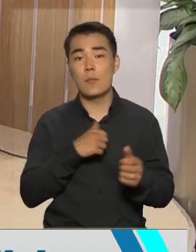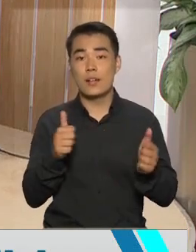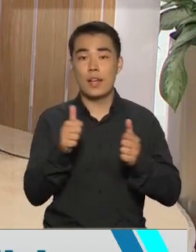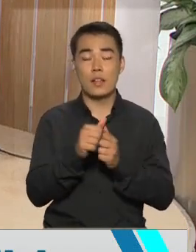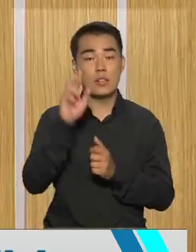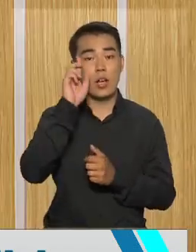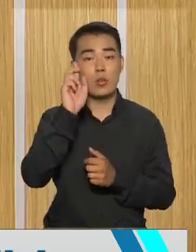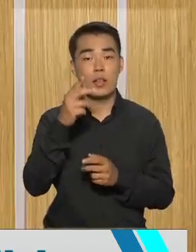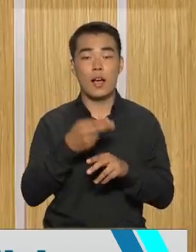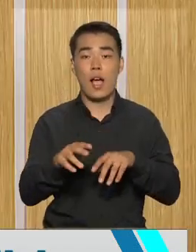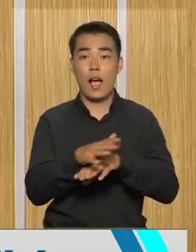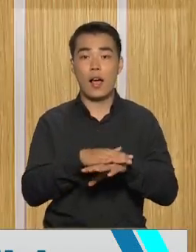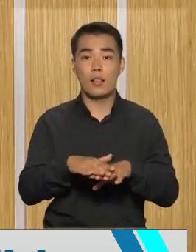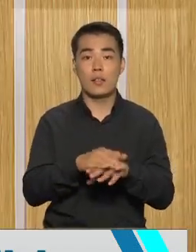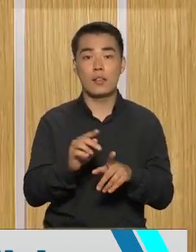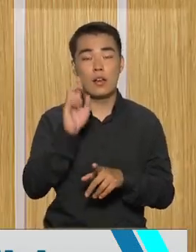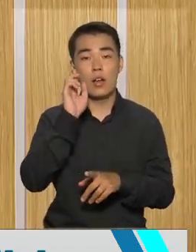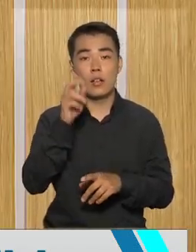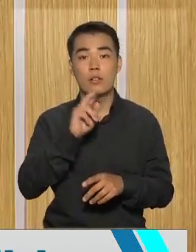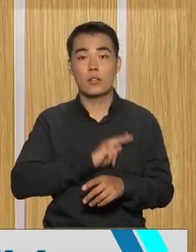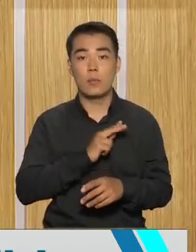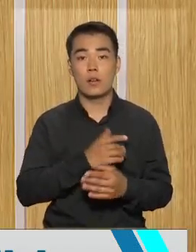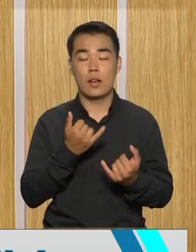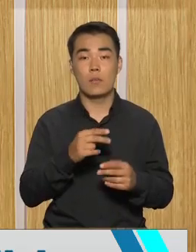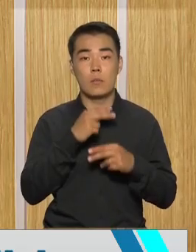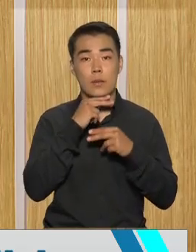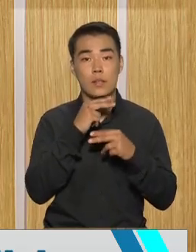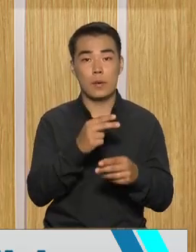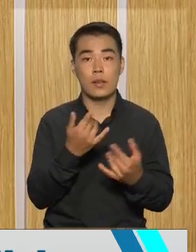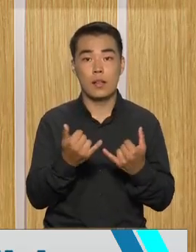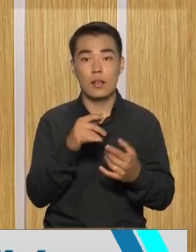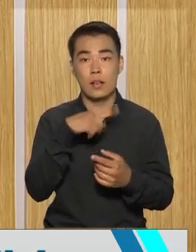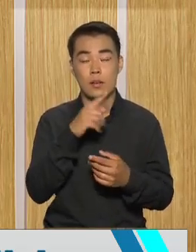елдерден, халықтардан, мемлекеттерден біз. Ошондуктан сиз айткандай